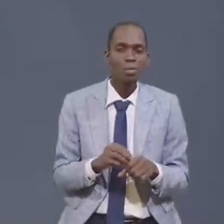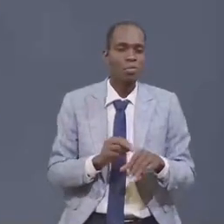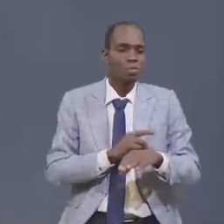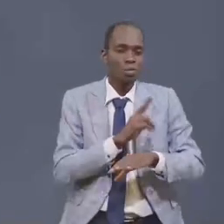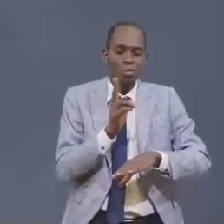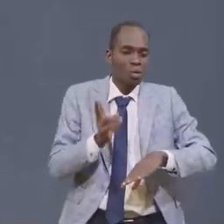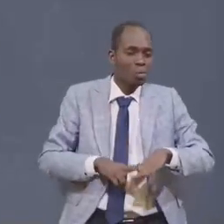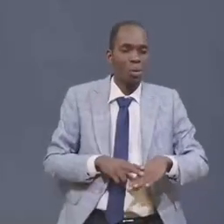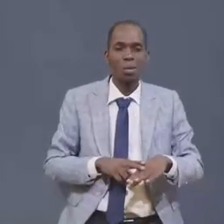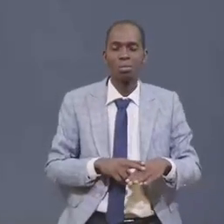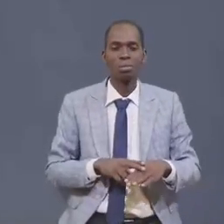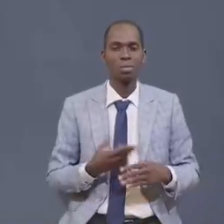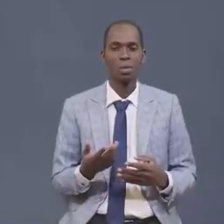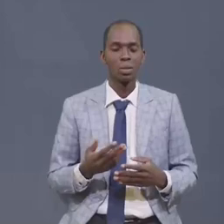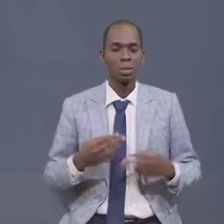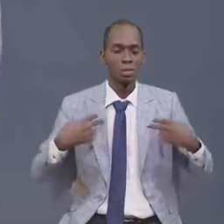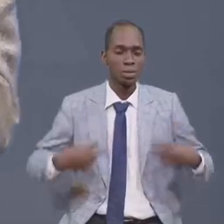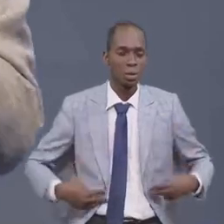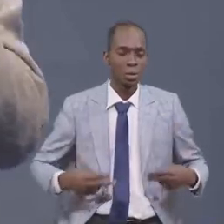Pour une vie normale et physique.